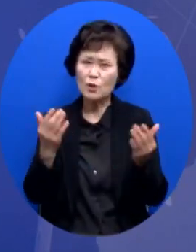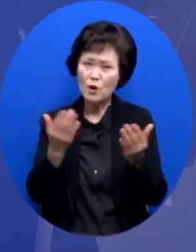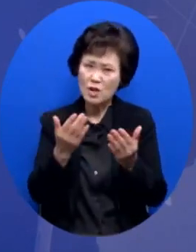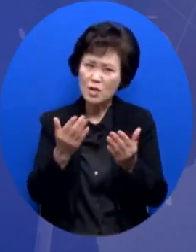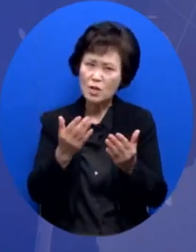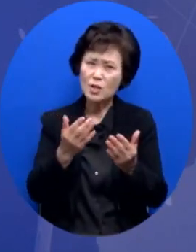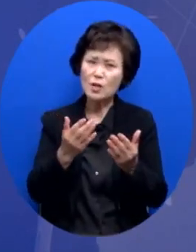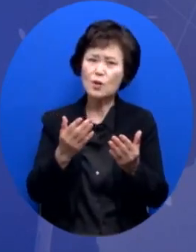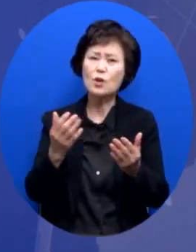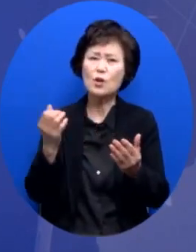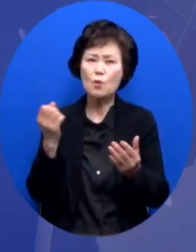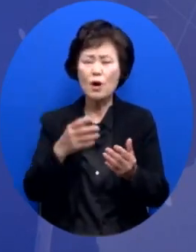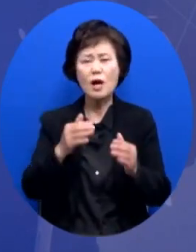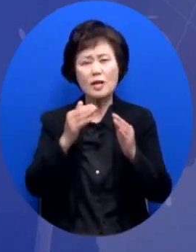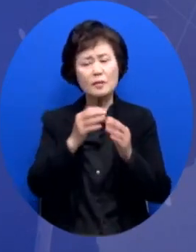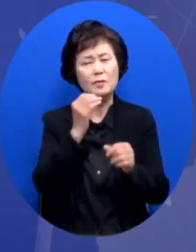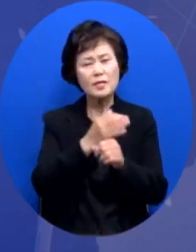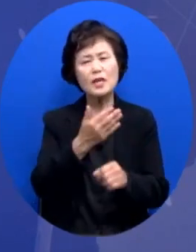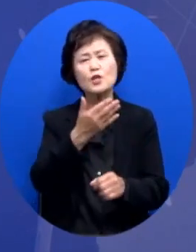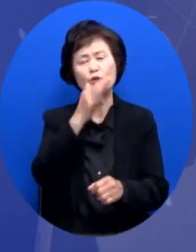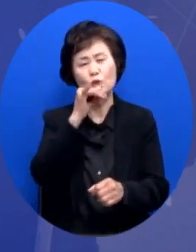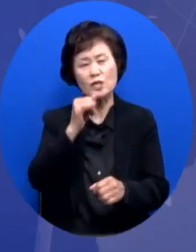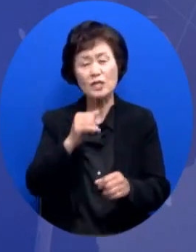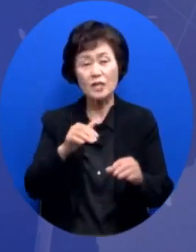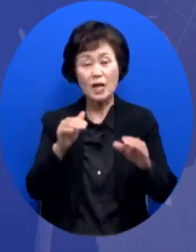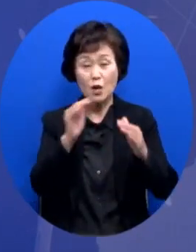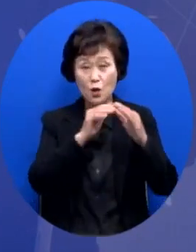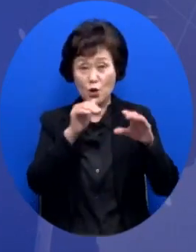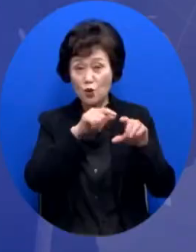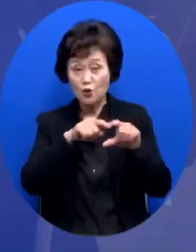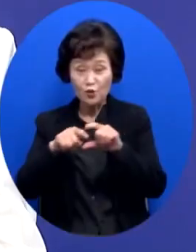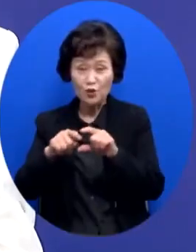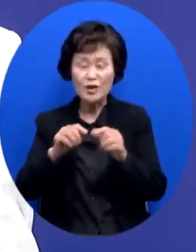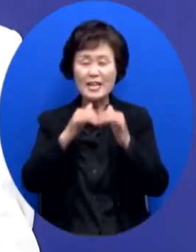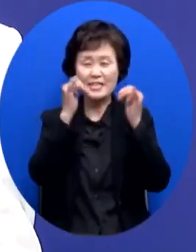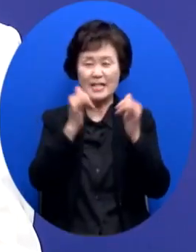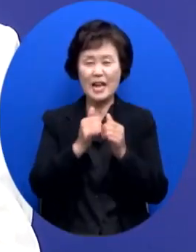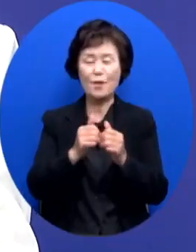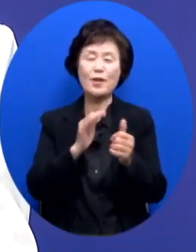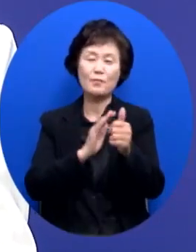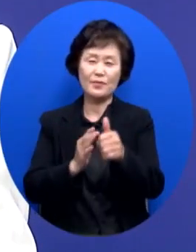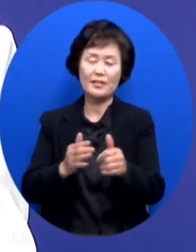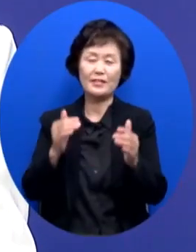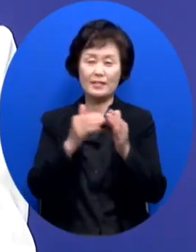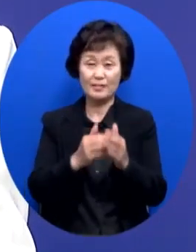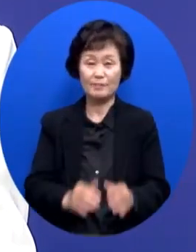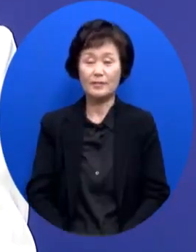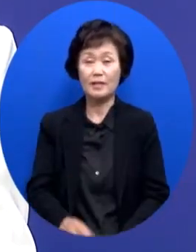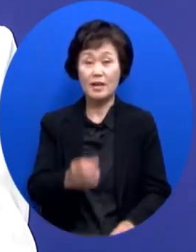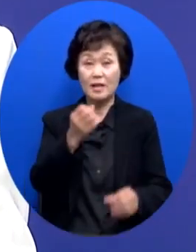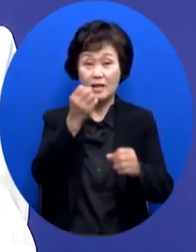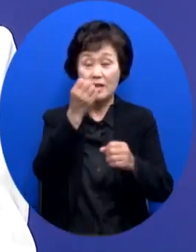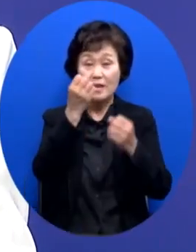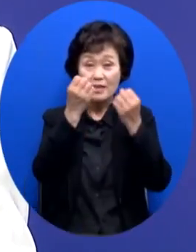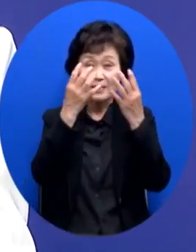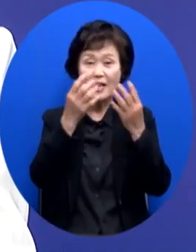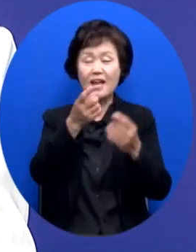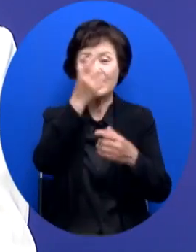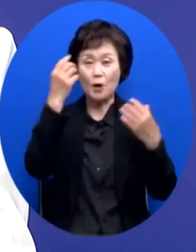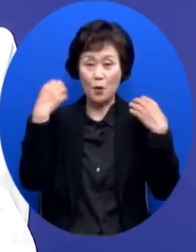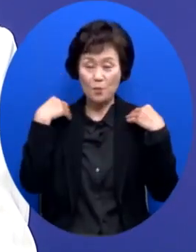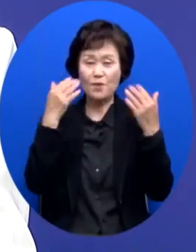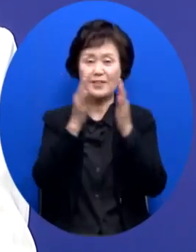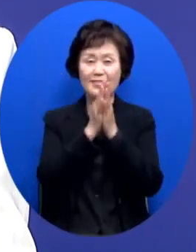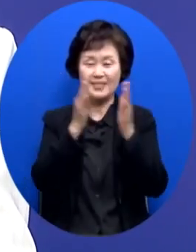수 있는 기회가 균등한 사회 만들어달라고 당부했습니다. 네. 네. 새 정부가 출범했습니다. 국민이